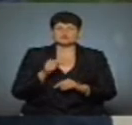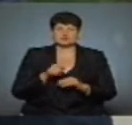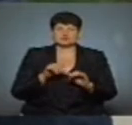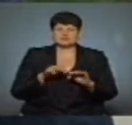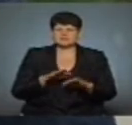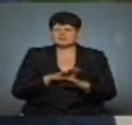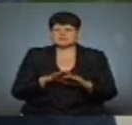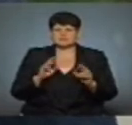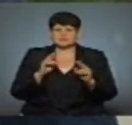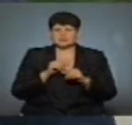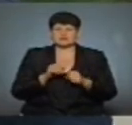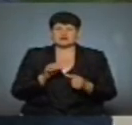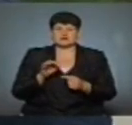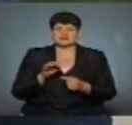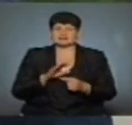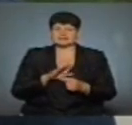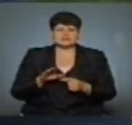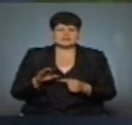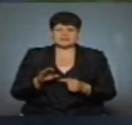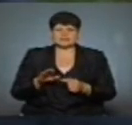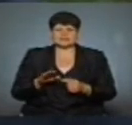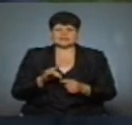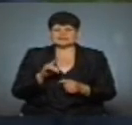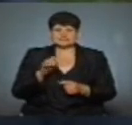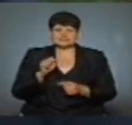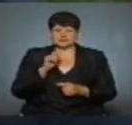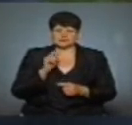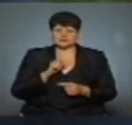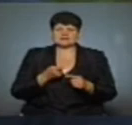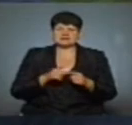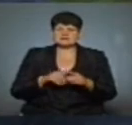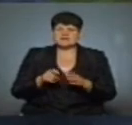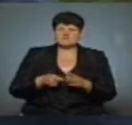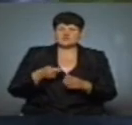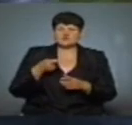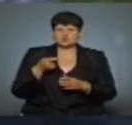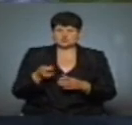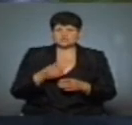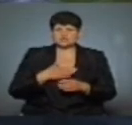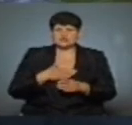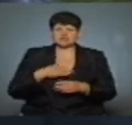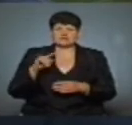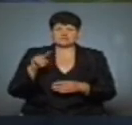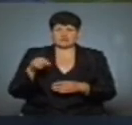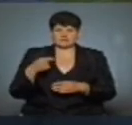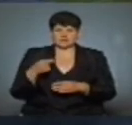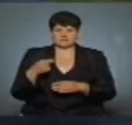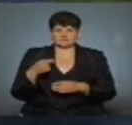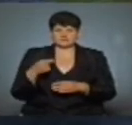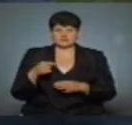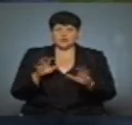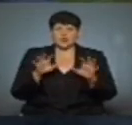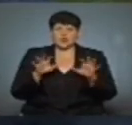і непроукраїнські. Це арешт. Планувалася акція. Це вручення наших вимог